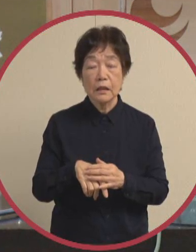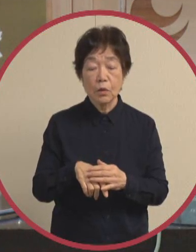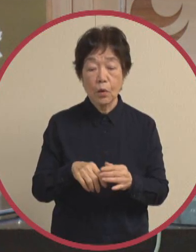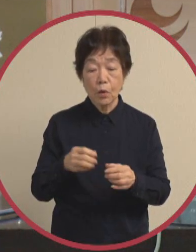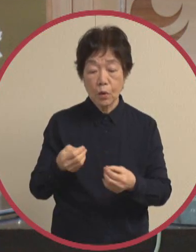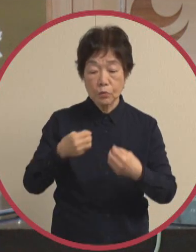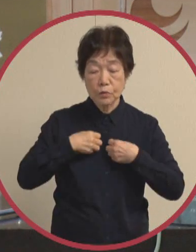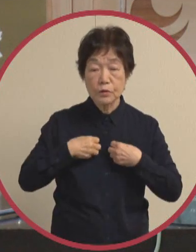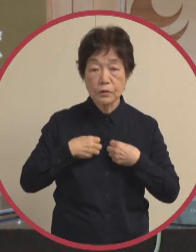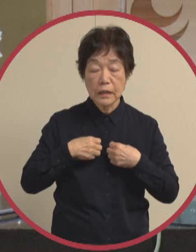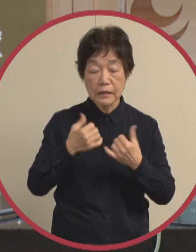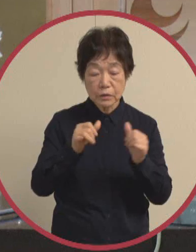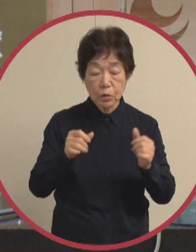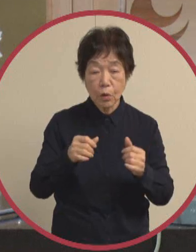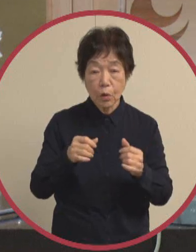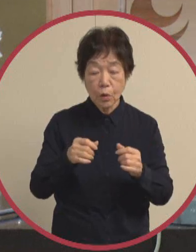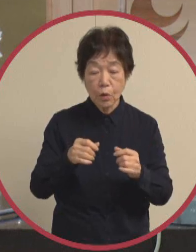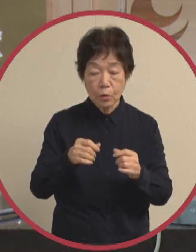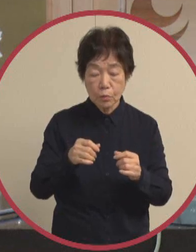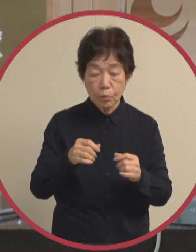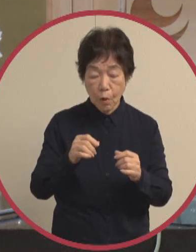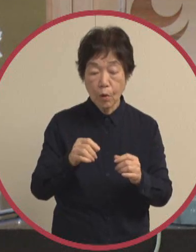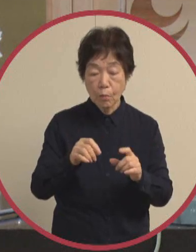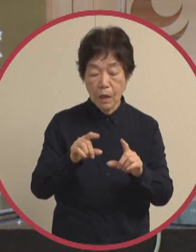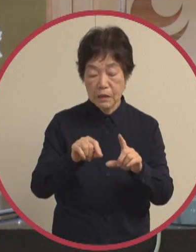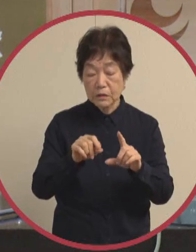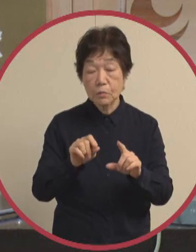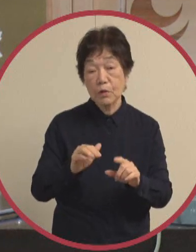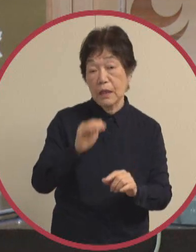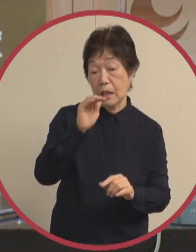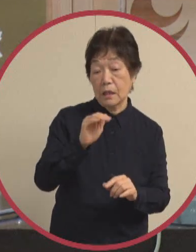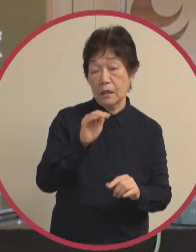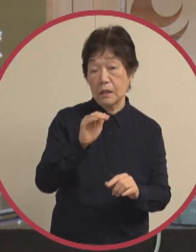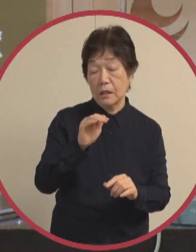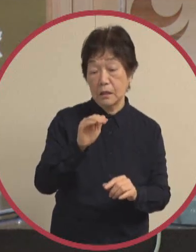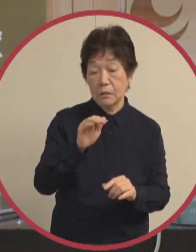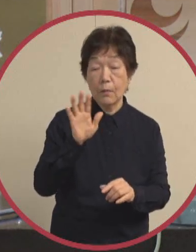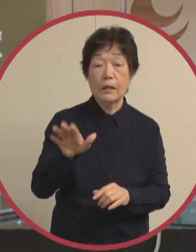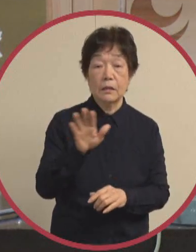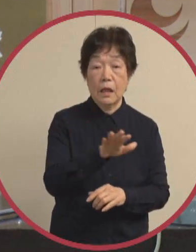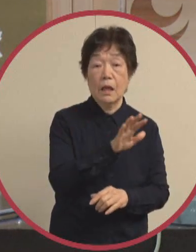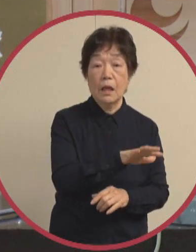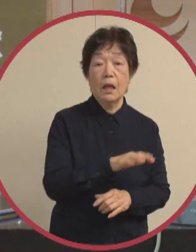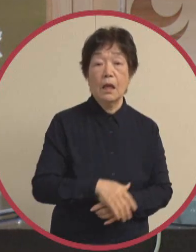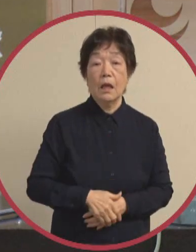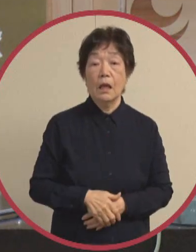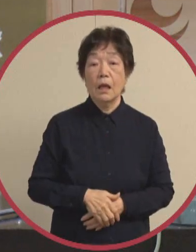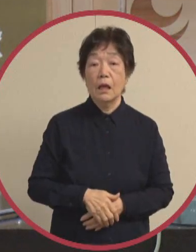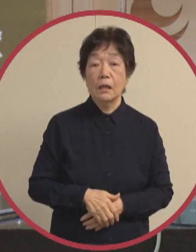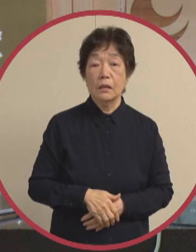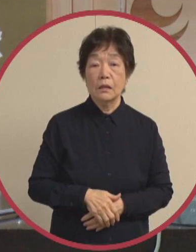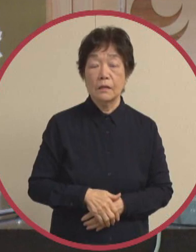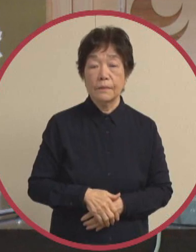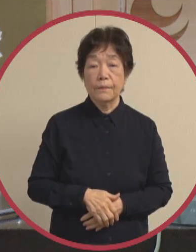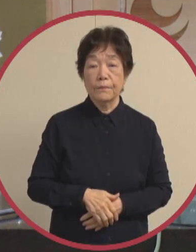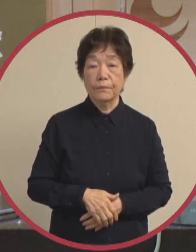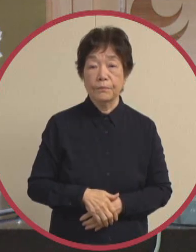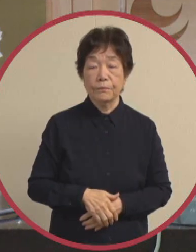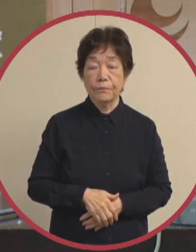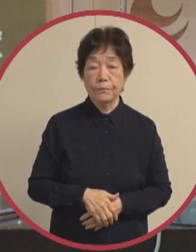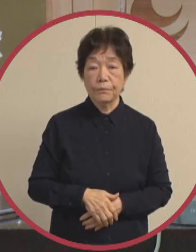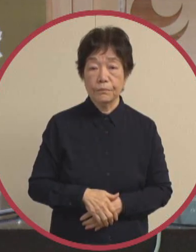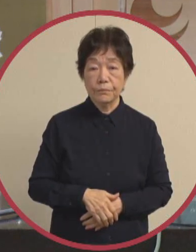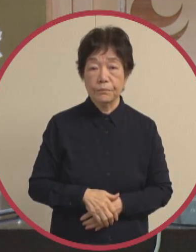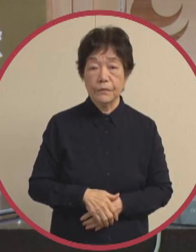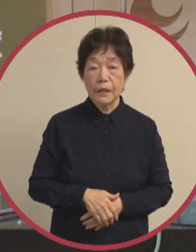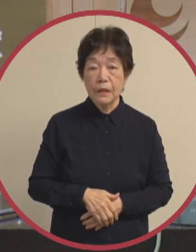感染者はですね、新規感染者もかなりまあ高い時、まあ、これをやりますというふうに、企画をした時にですね、まだかなり